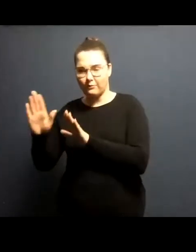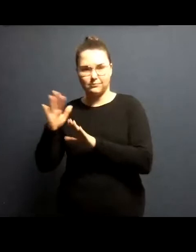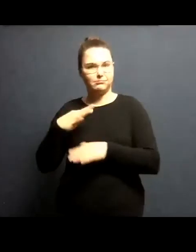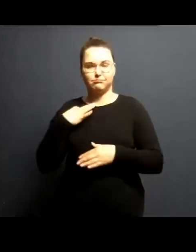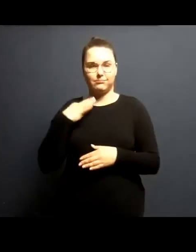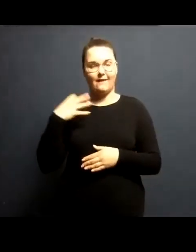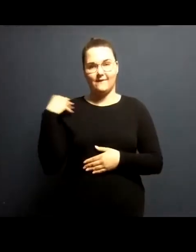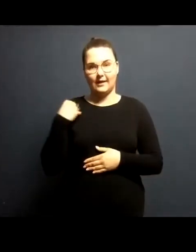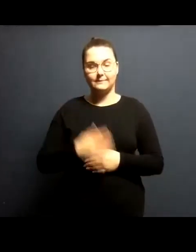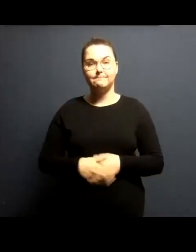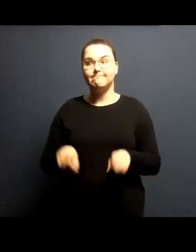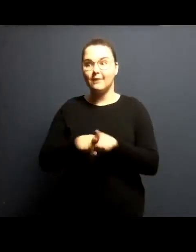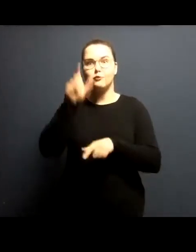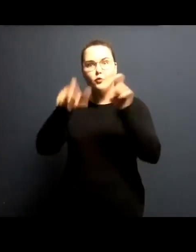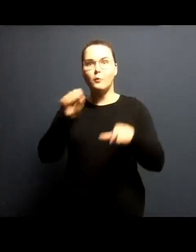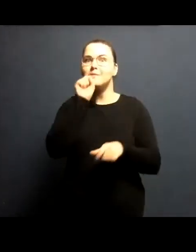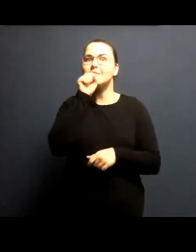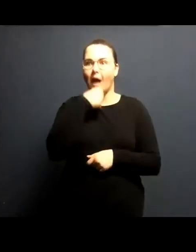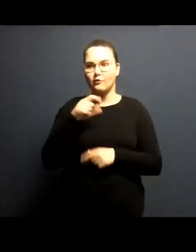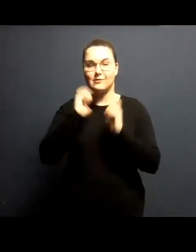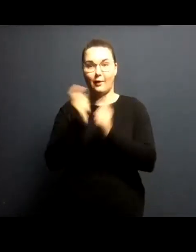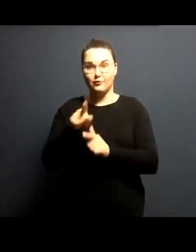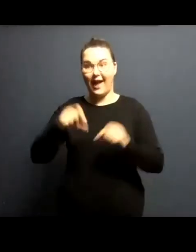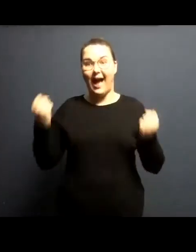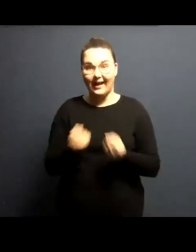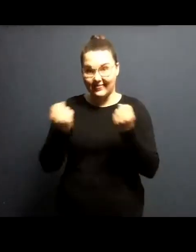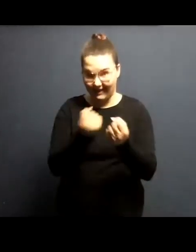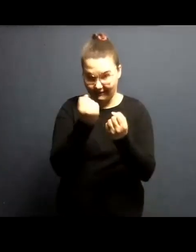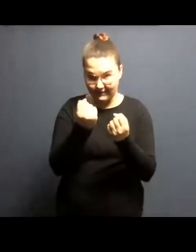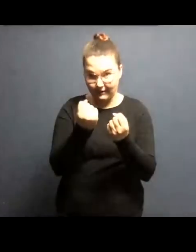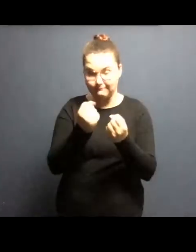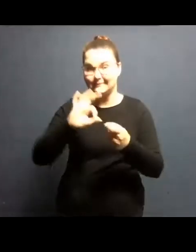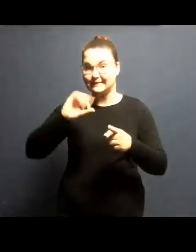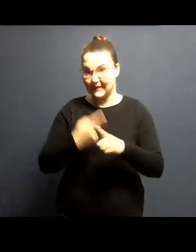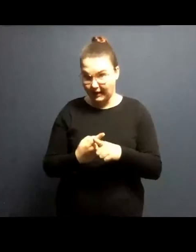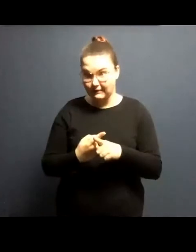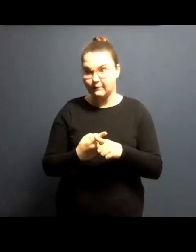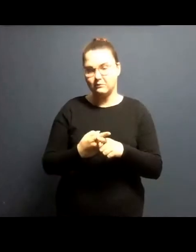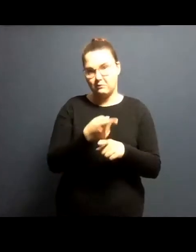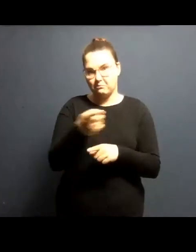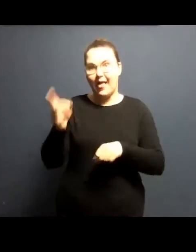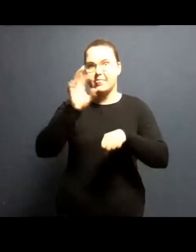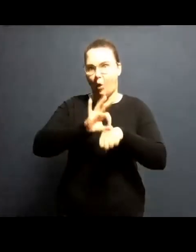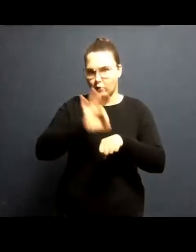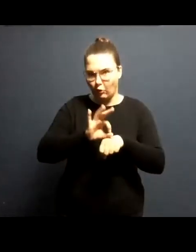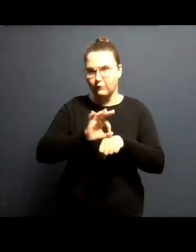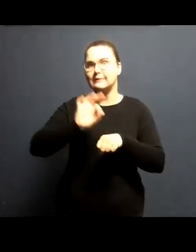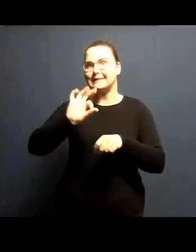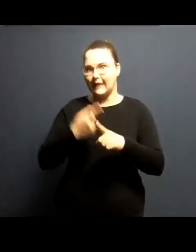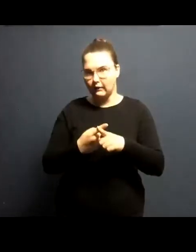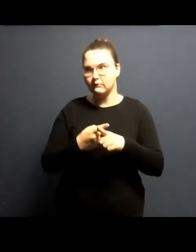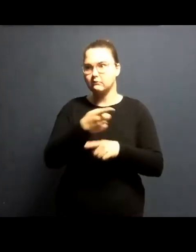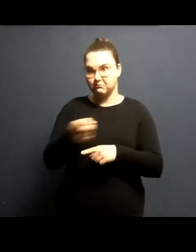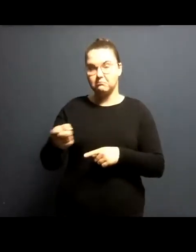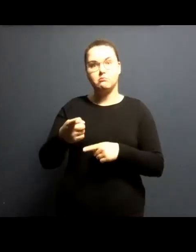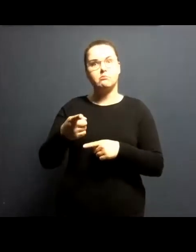regularna aktywność w starszym wieku wpływa, jak twierdzą lekarze, seksuolodzy, także na poczucie zdrowia, ale